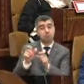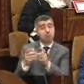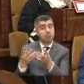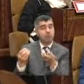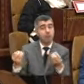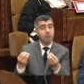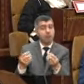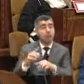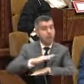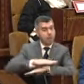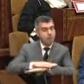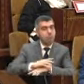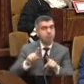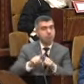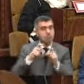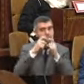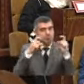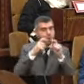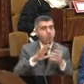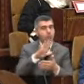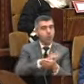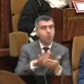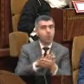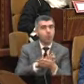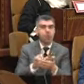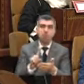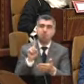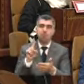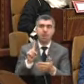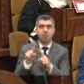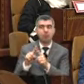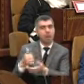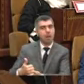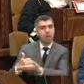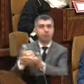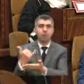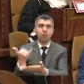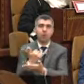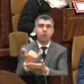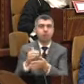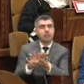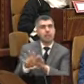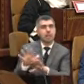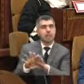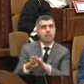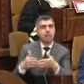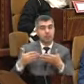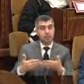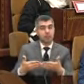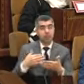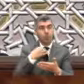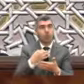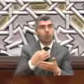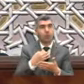عريضه ملتزمه ومنضبطه بهذا القرار الصحي ولكن كانت كتنتظر منكم تدابير حقيقيه ومازال كتنتظر عليه حتى الساعه وكنتمنى.